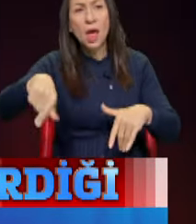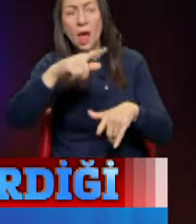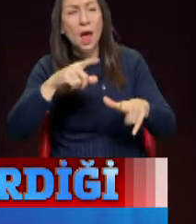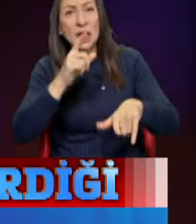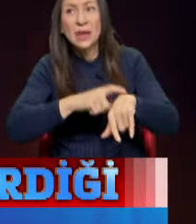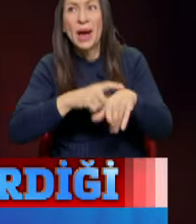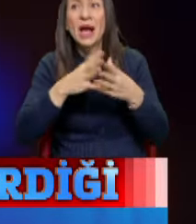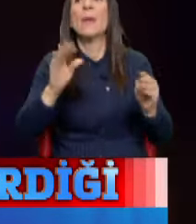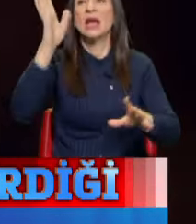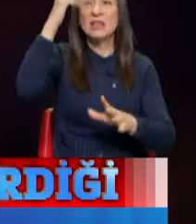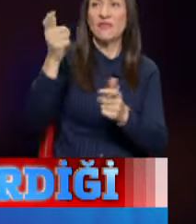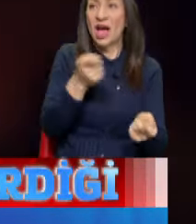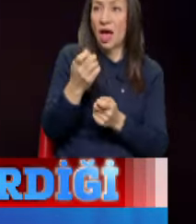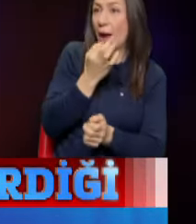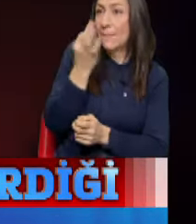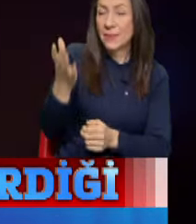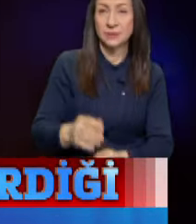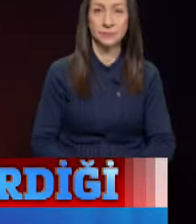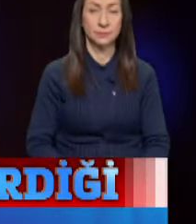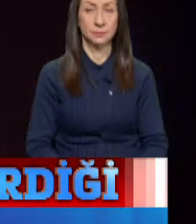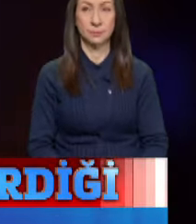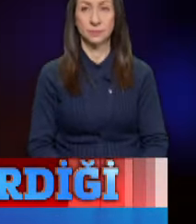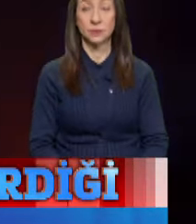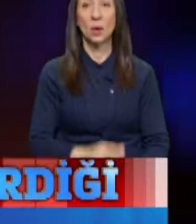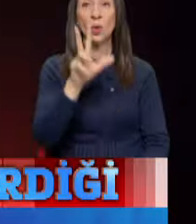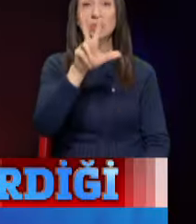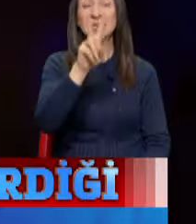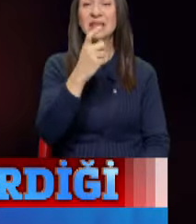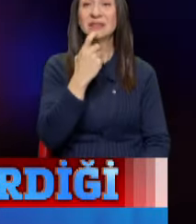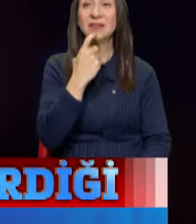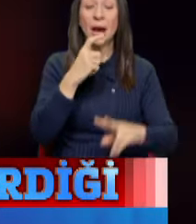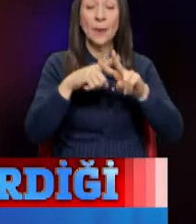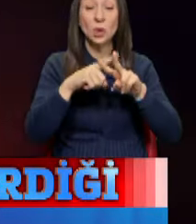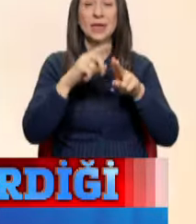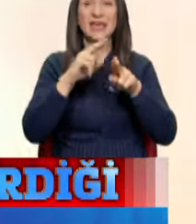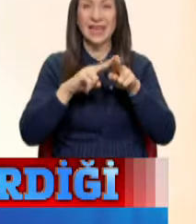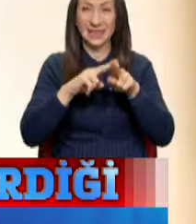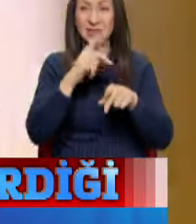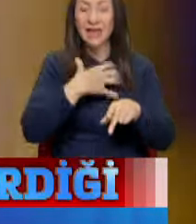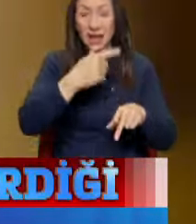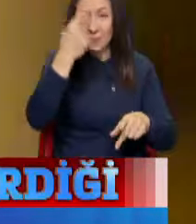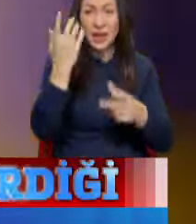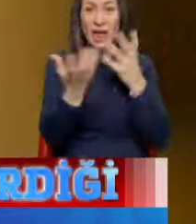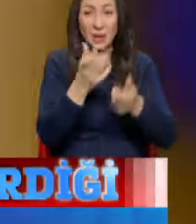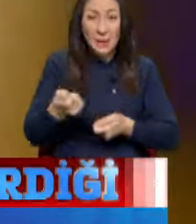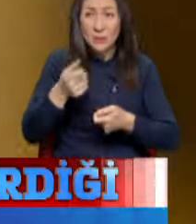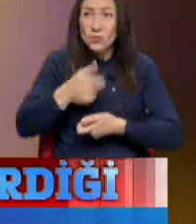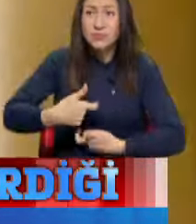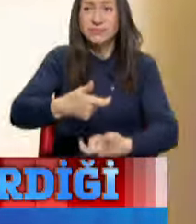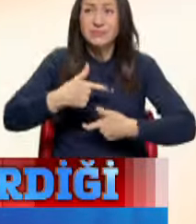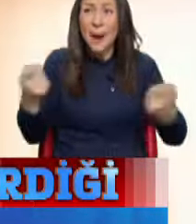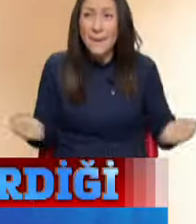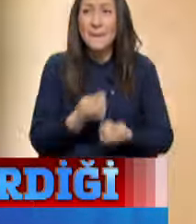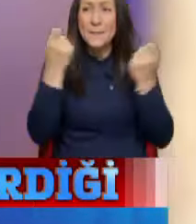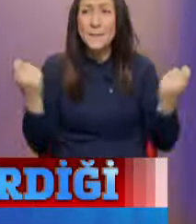vakit kaybetmeden ekiplere haber verdi 32 yaşındaki Abdülkadir Alçın kendi imkanlarıyla yangını söndürmeye çalışsa